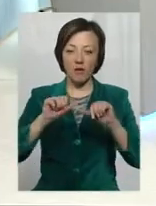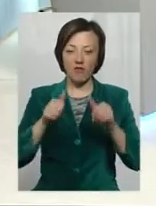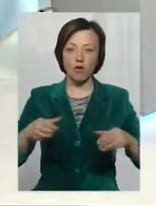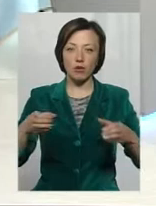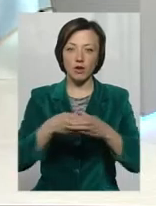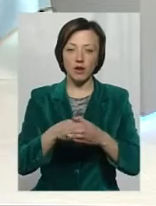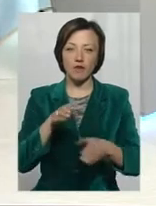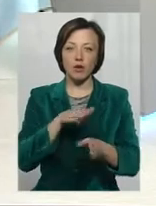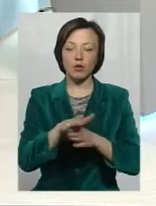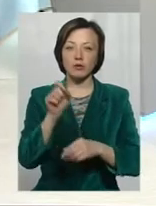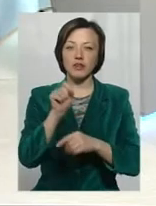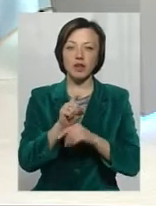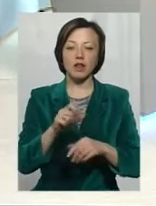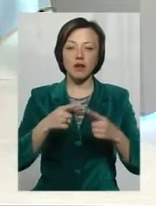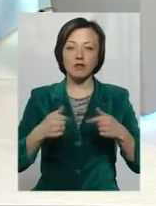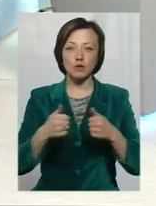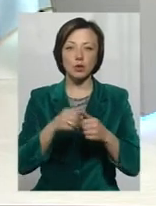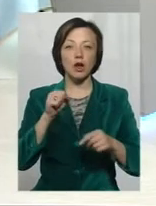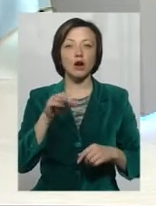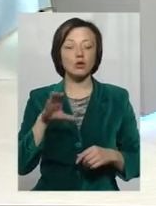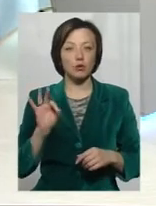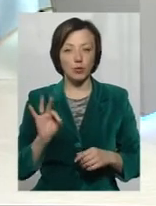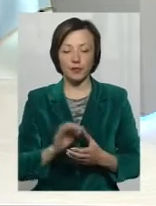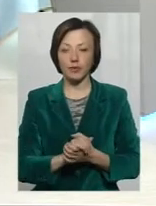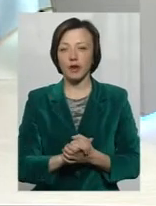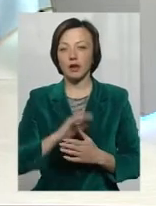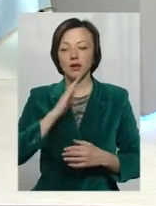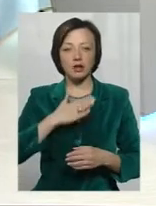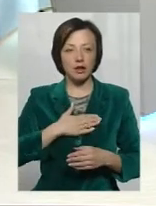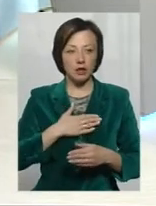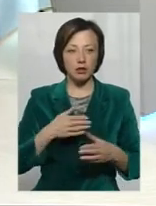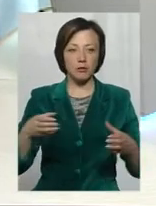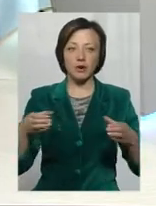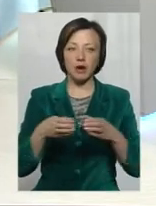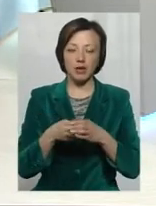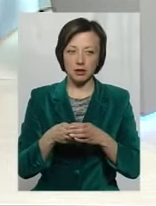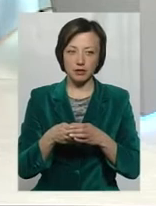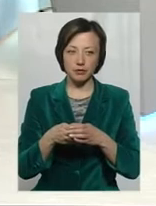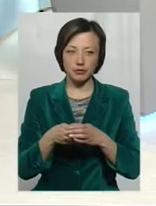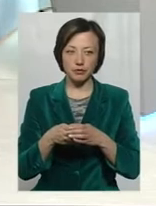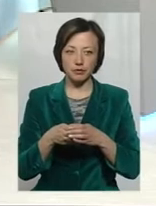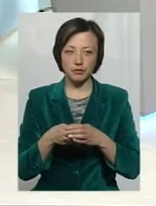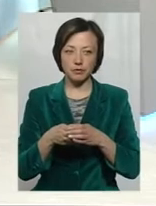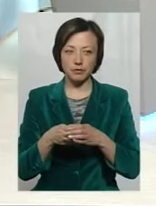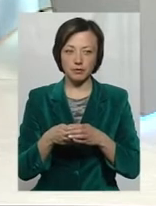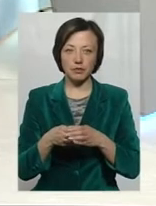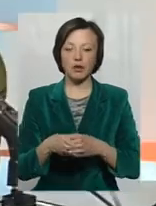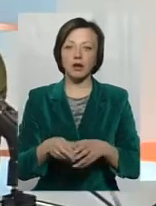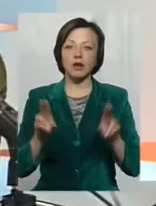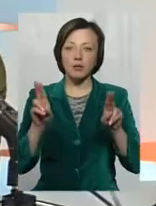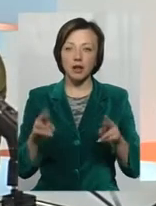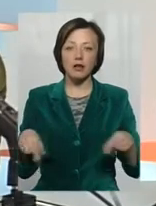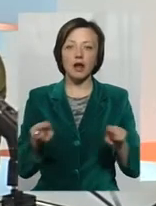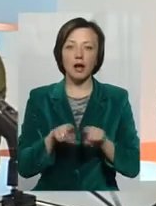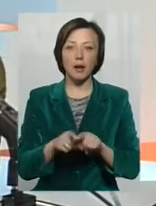в зоні проведення антитерористичної операції. Наша бригада будувалась на принципі такому, що ми